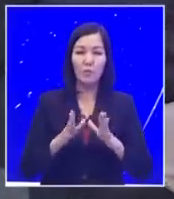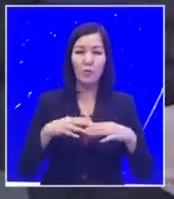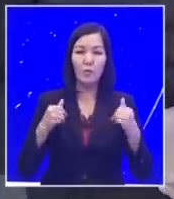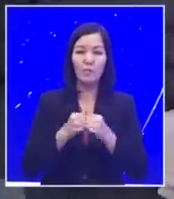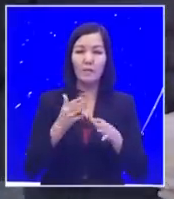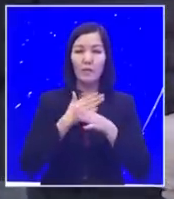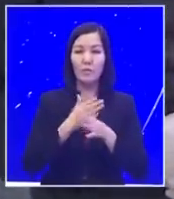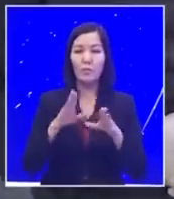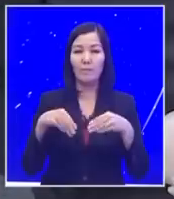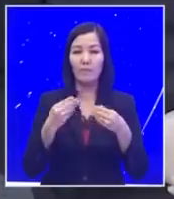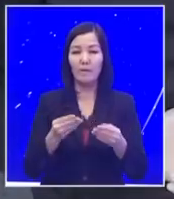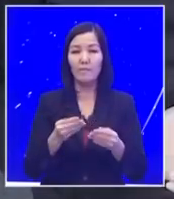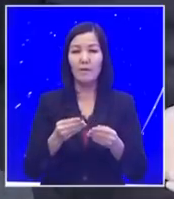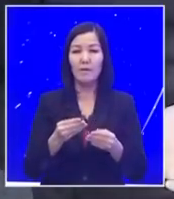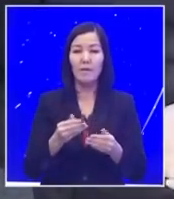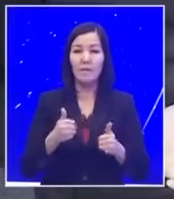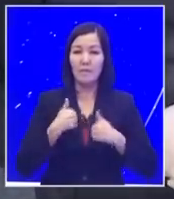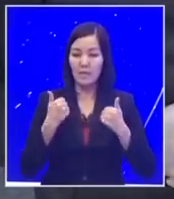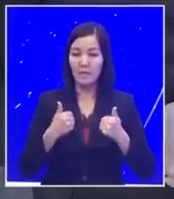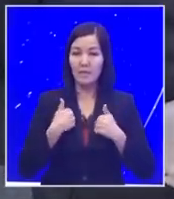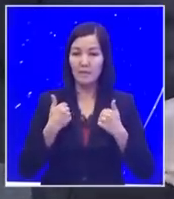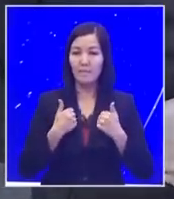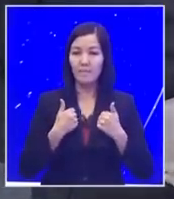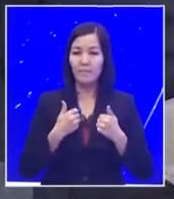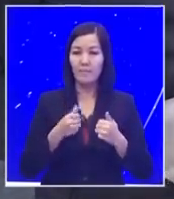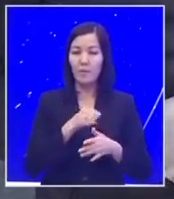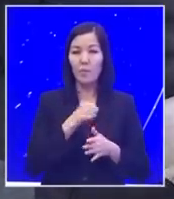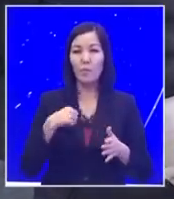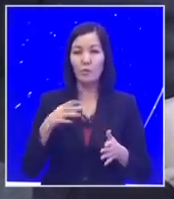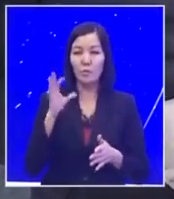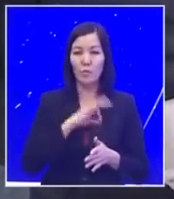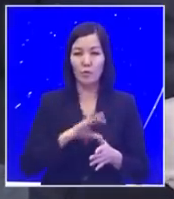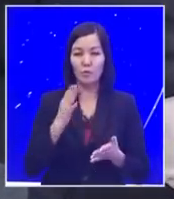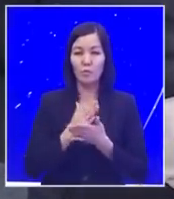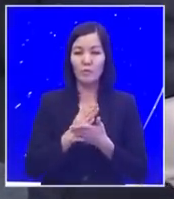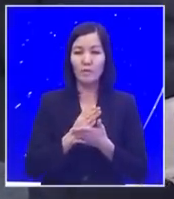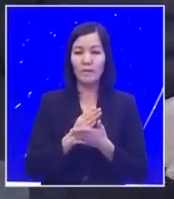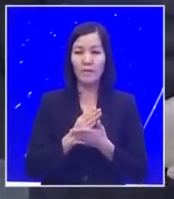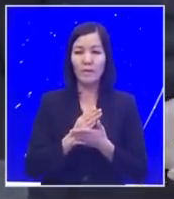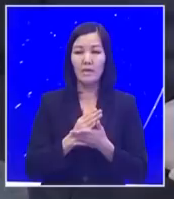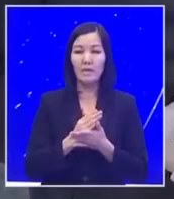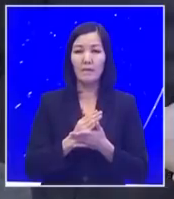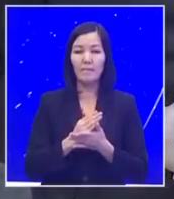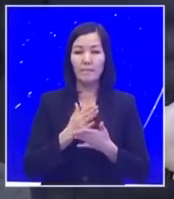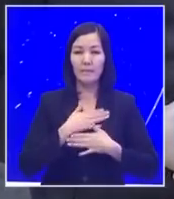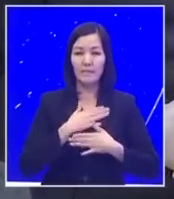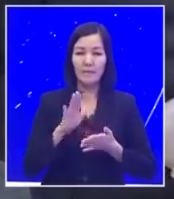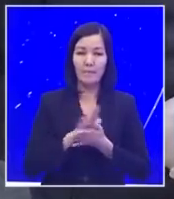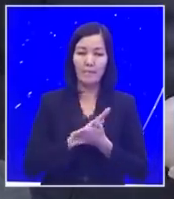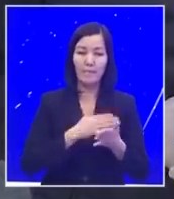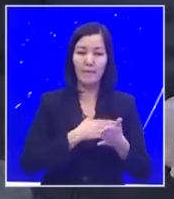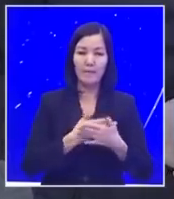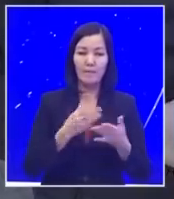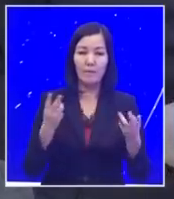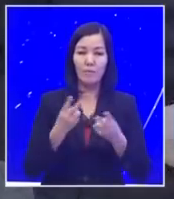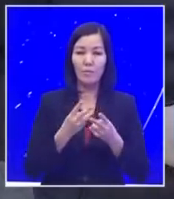көмек көрсетіп, міне шамаларын жеткеніне қарай әркім өзінің үлесін қосып жатыр. Бізде осы бір бастаманы қолға алып,